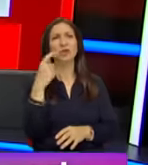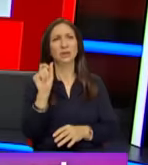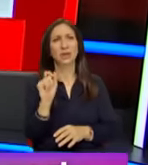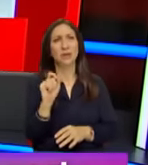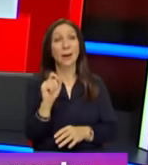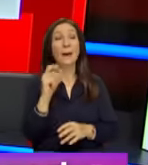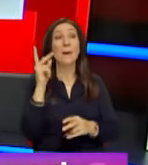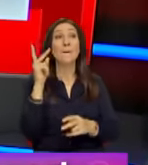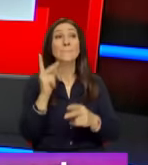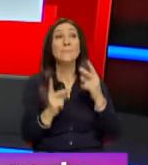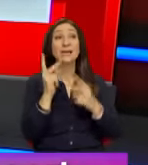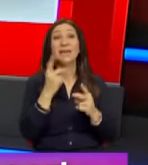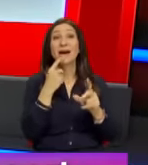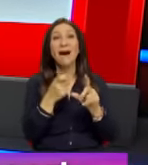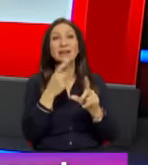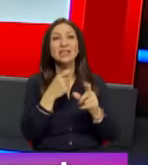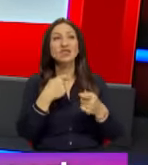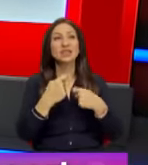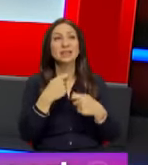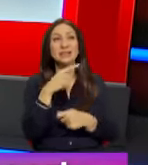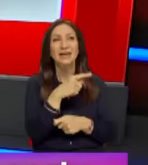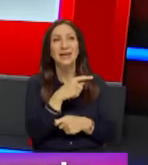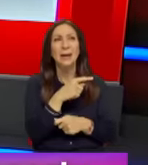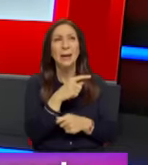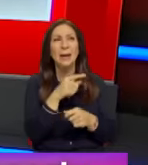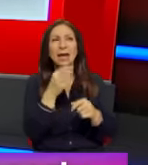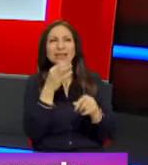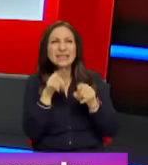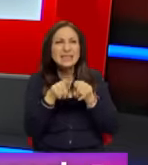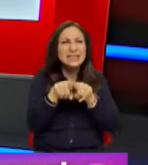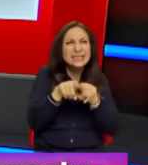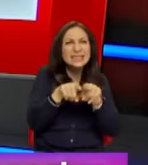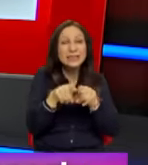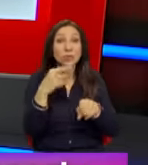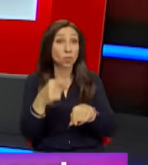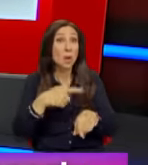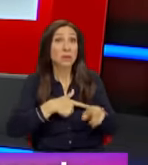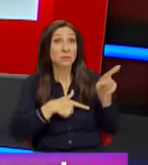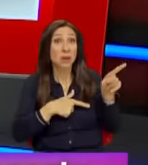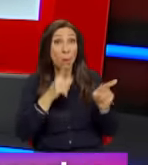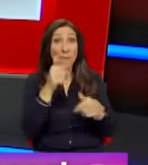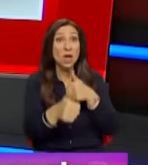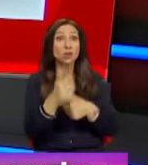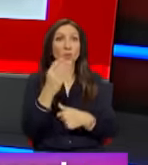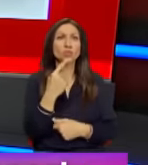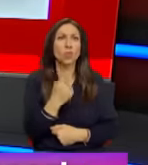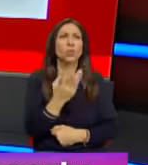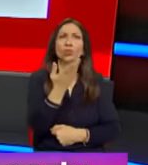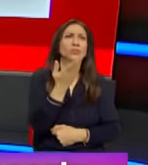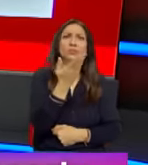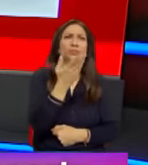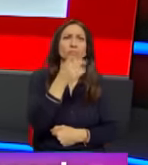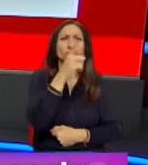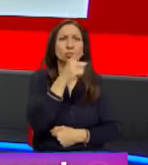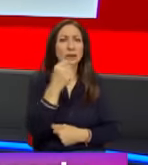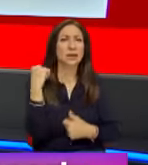%48,90'la. Bazı anket şirketleri başa baş gösteriyordu İzmir'i. Böyle bir yarış olduğunu söylüyorlardı.